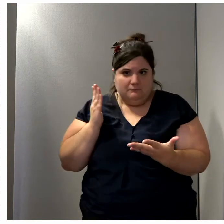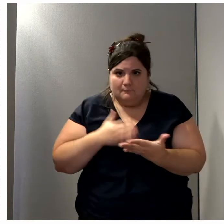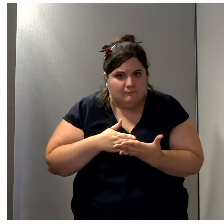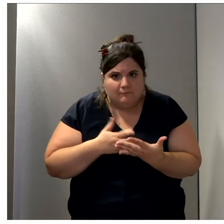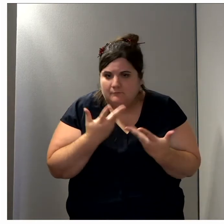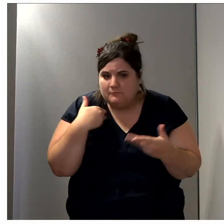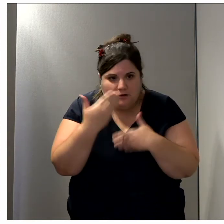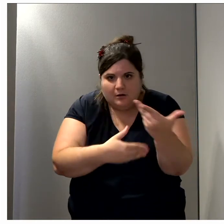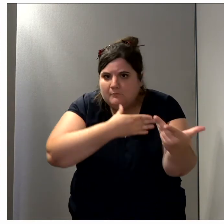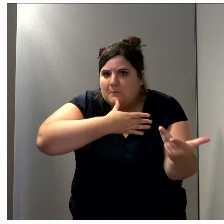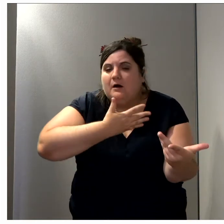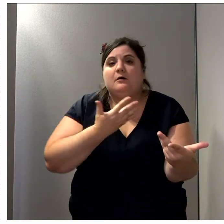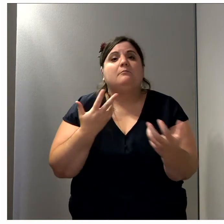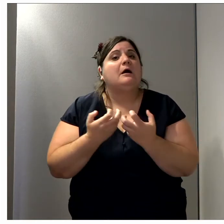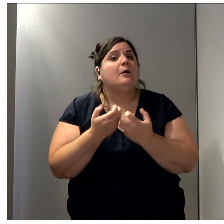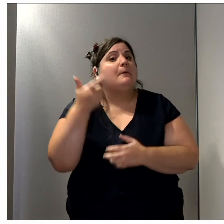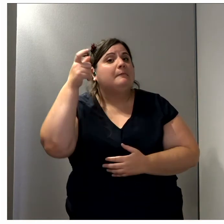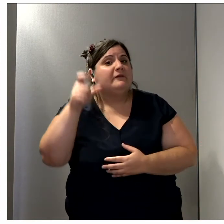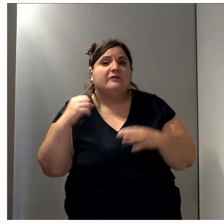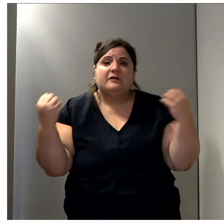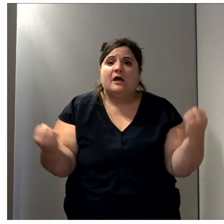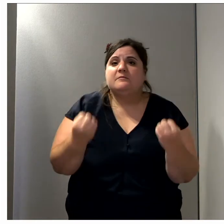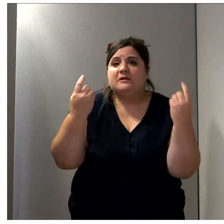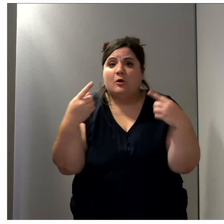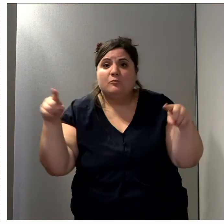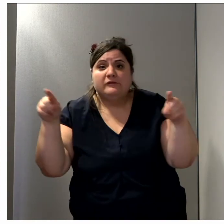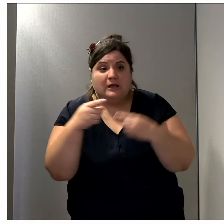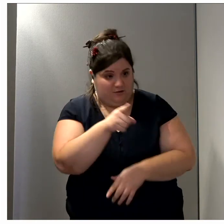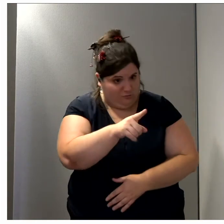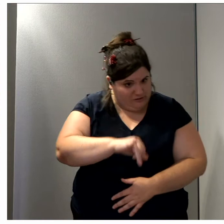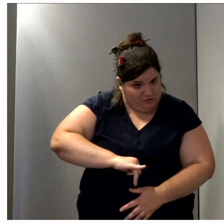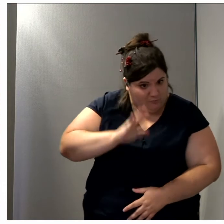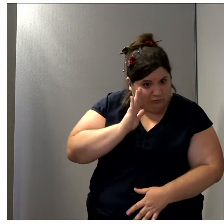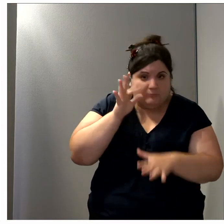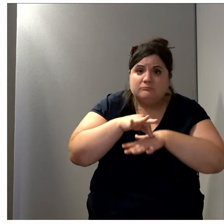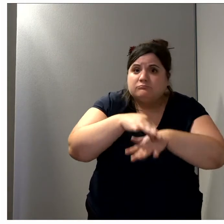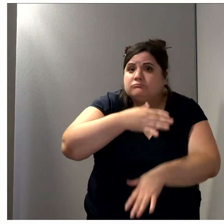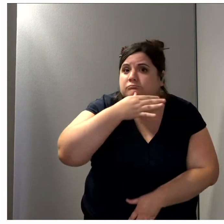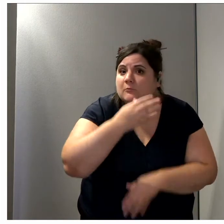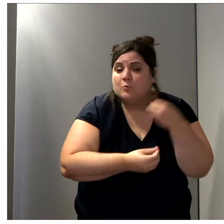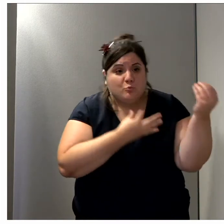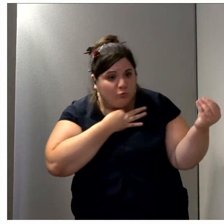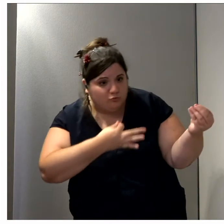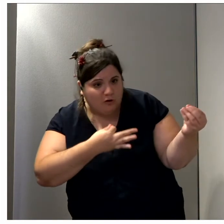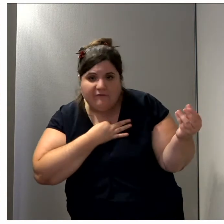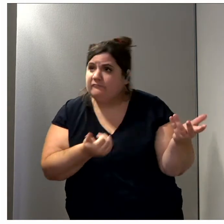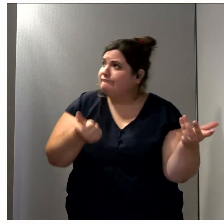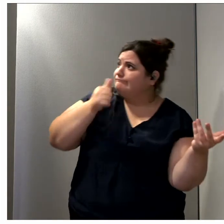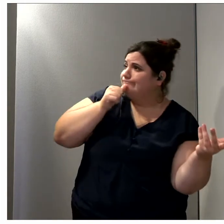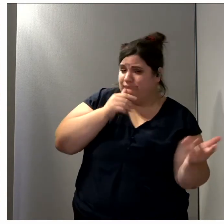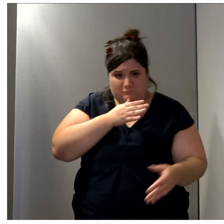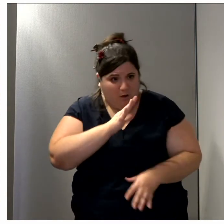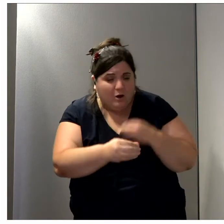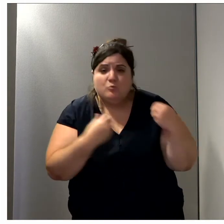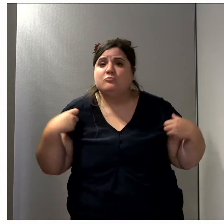l'animateur musical qui va pouvoir l'emmener aux toilettes quand il aura besoin d'aller aux toilettes, lui donner à boire s'il a soif, lui remettre son manteau